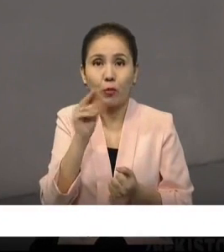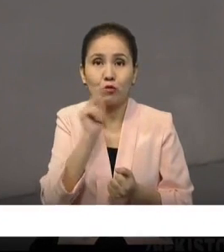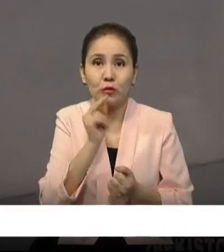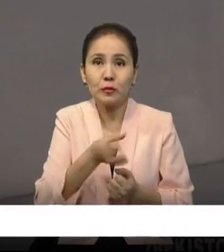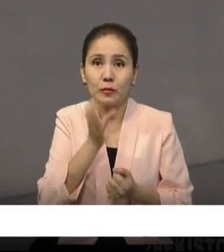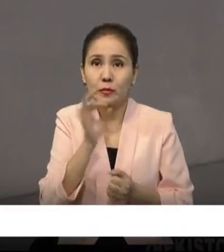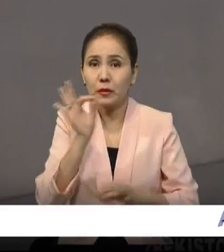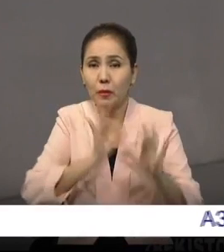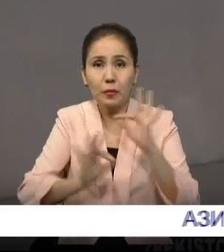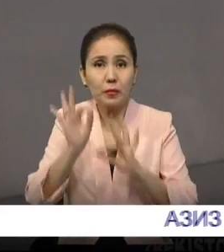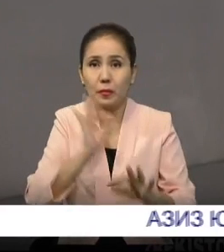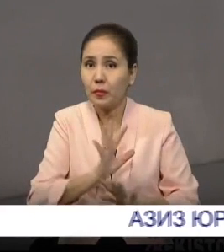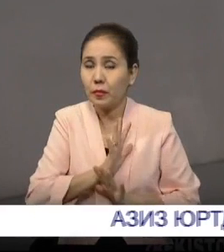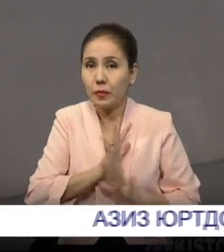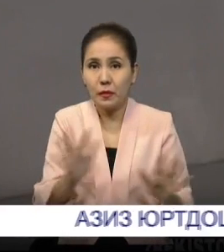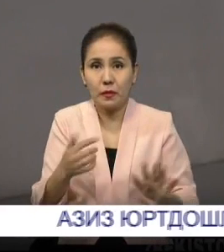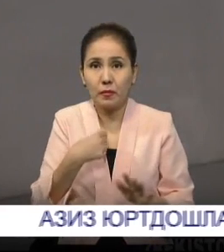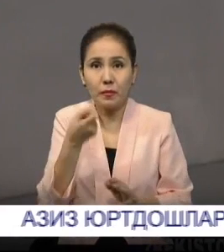qachon antibiotiklar ichmaganman, masalan,